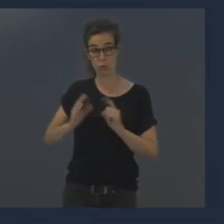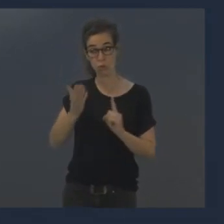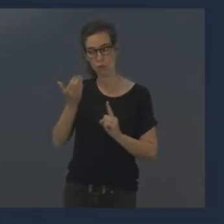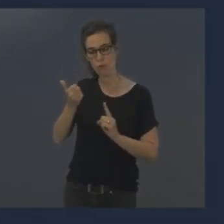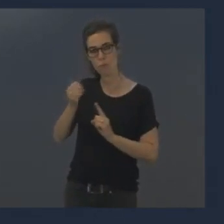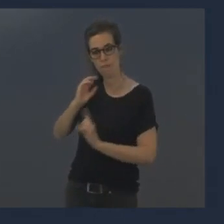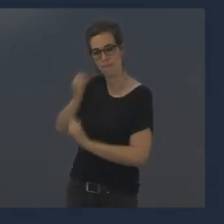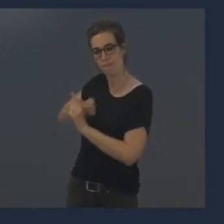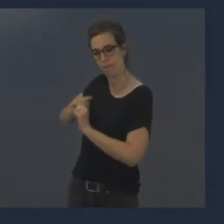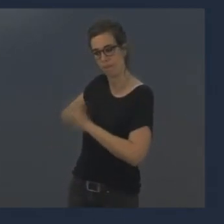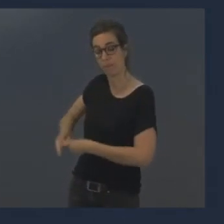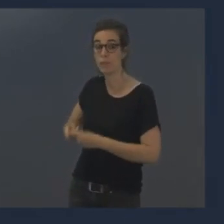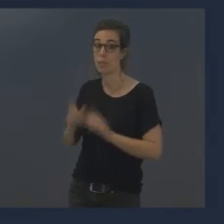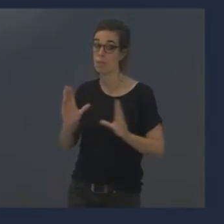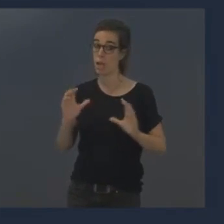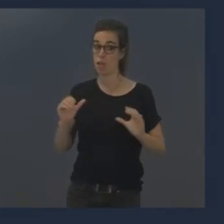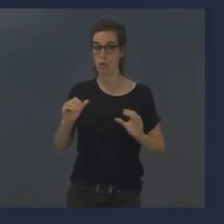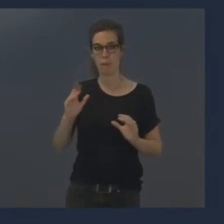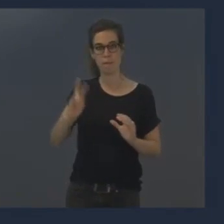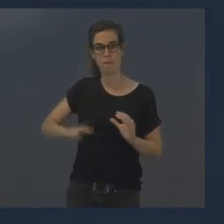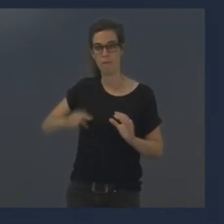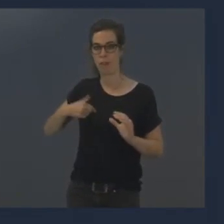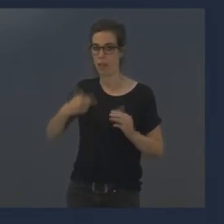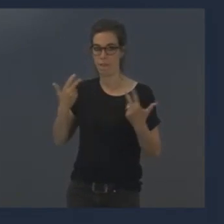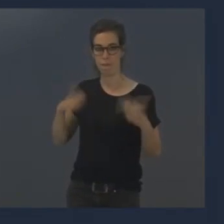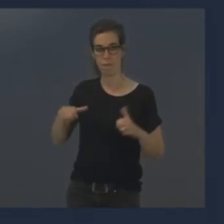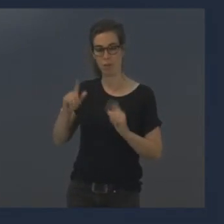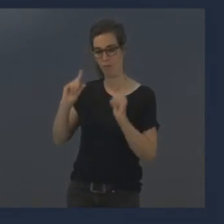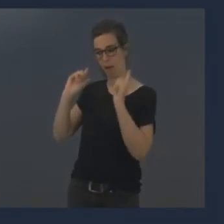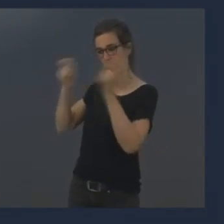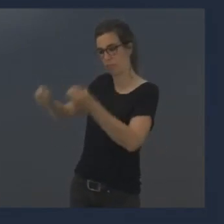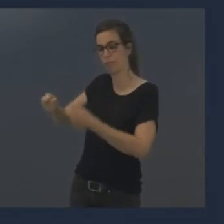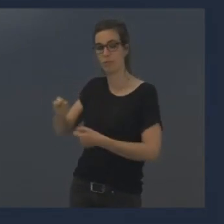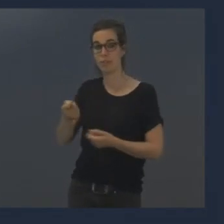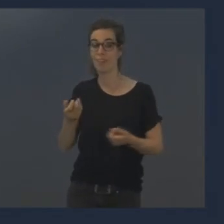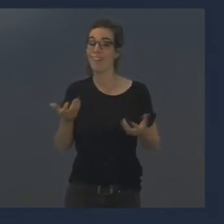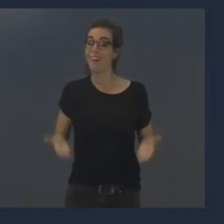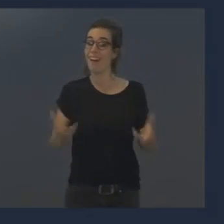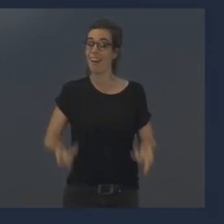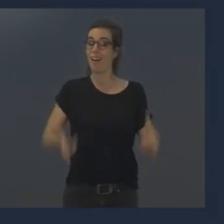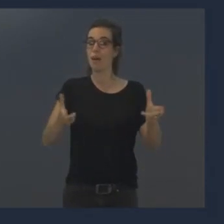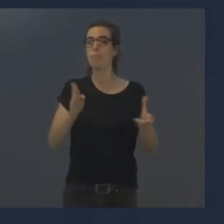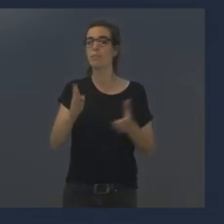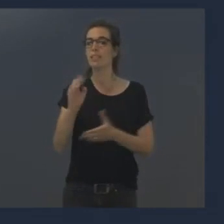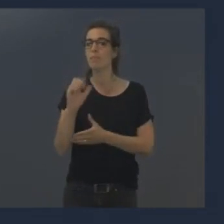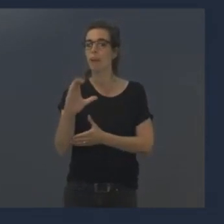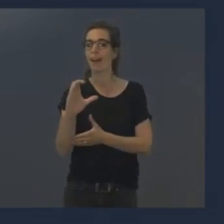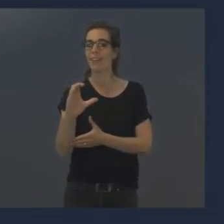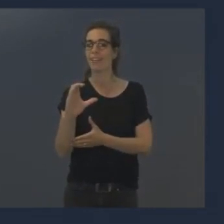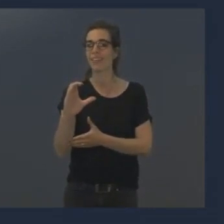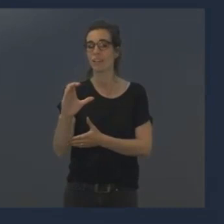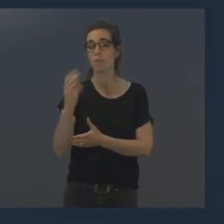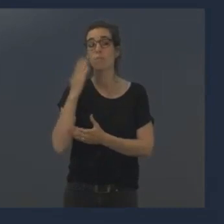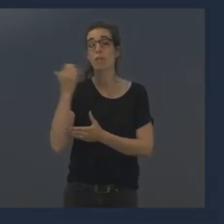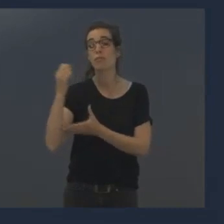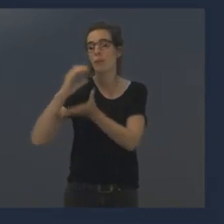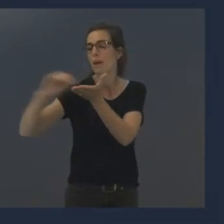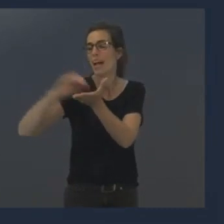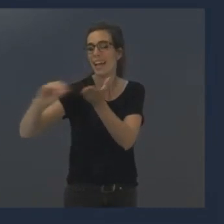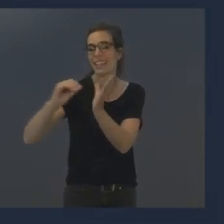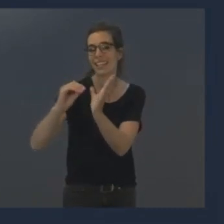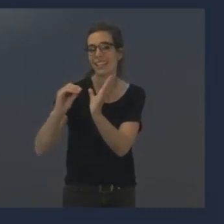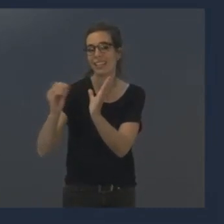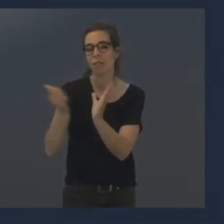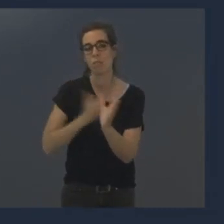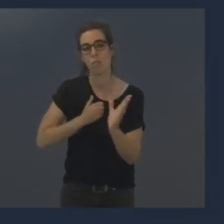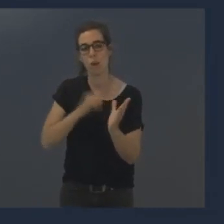quitus. En cette période du bac, avec un peu de sourire, lisant votre copie, j'inscrirai sur le bulletin «